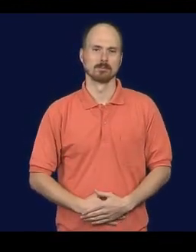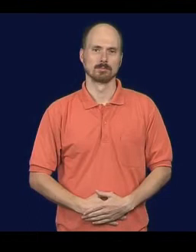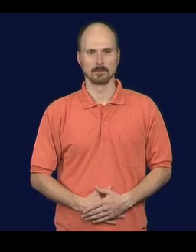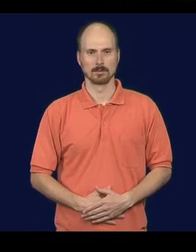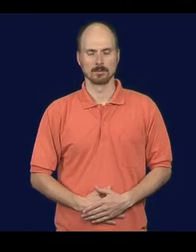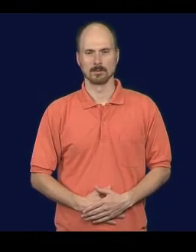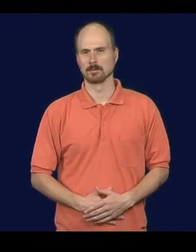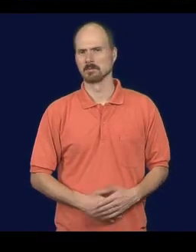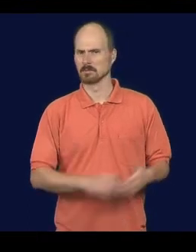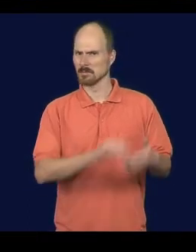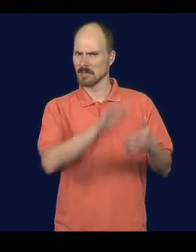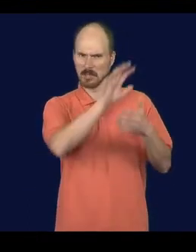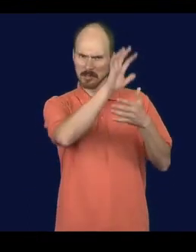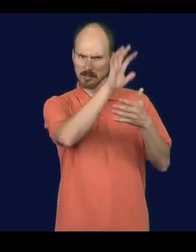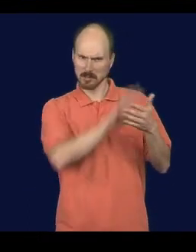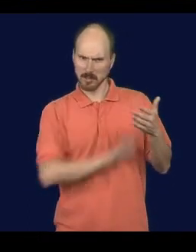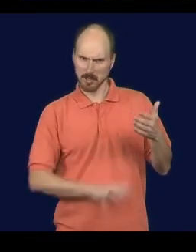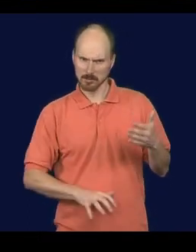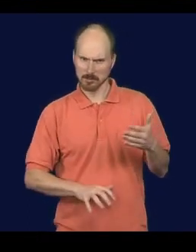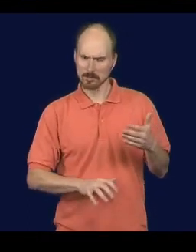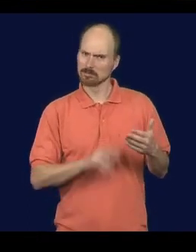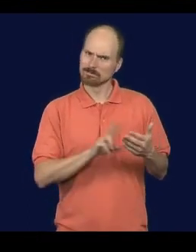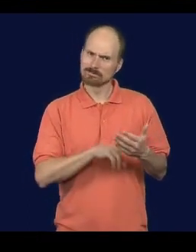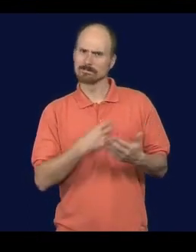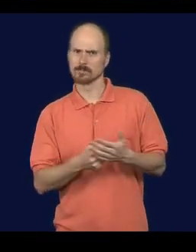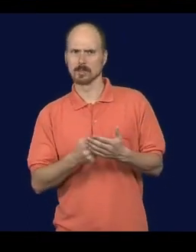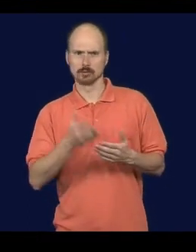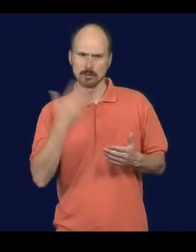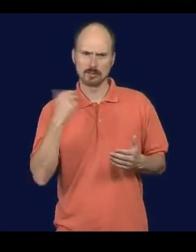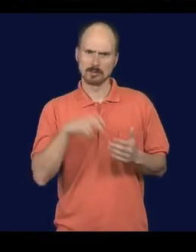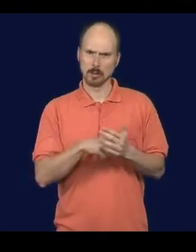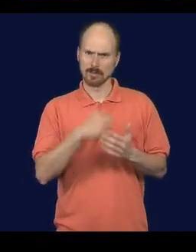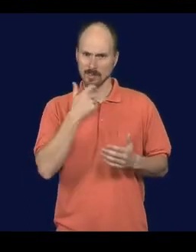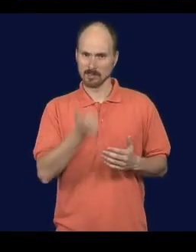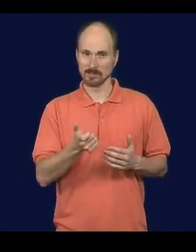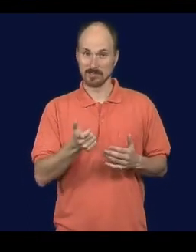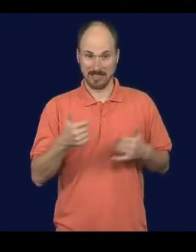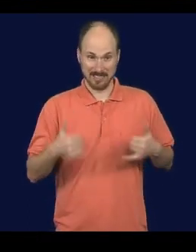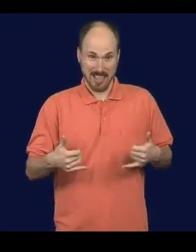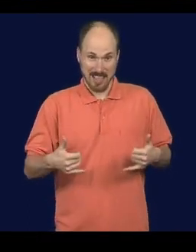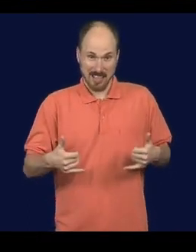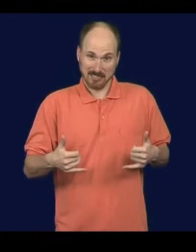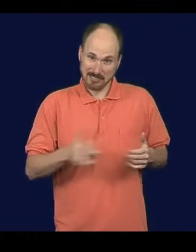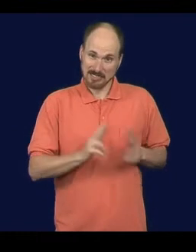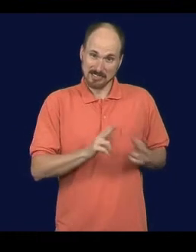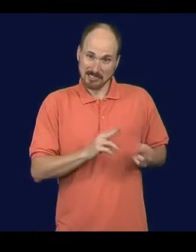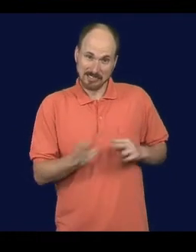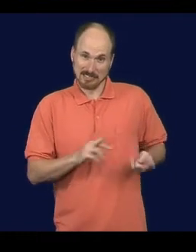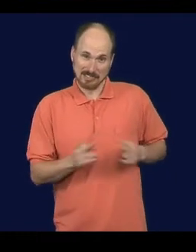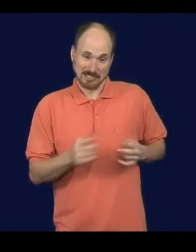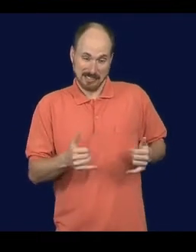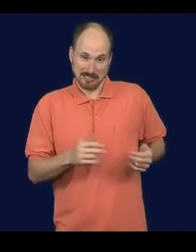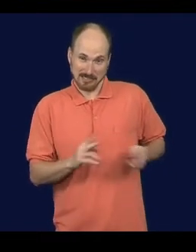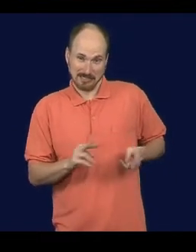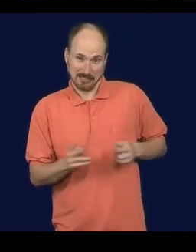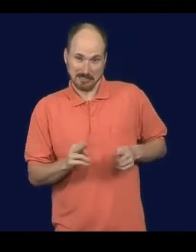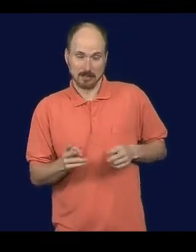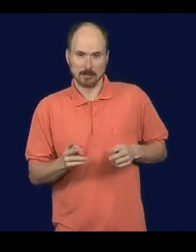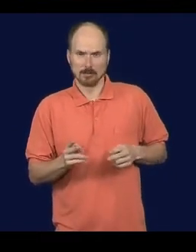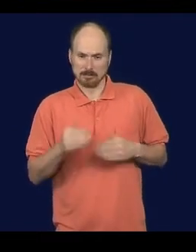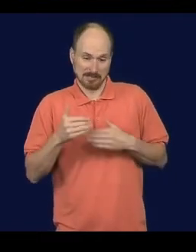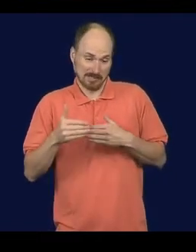Těch příkazů je opravdu spousta, dá se k těm jednotlivým funkcím se dá zeptat různými